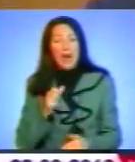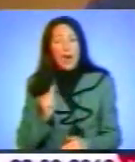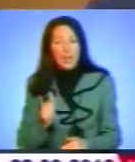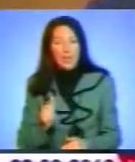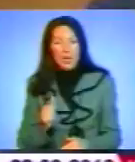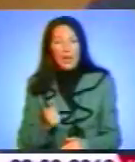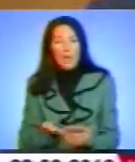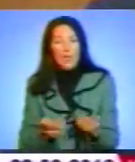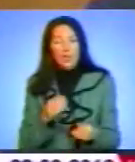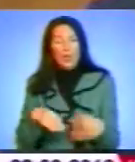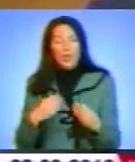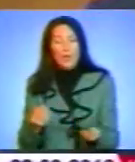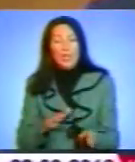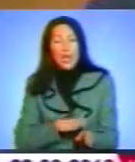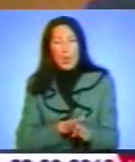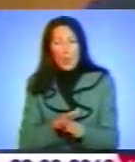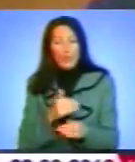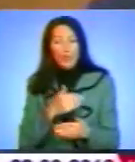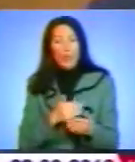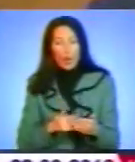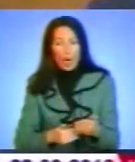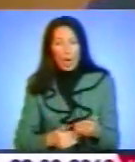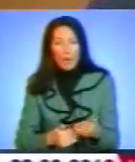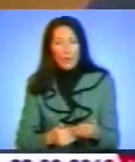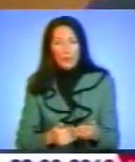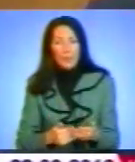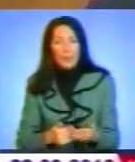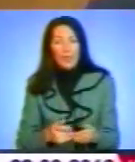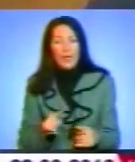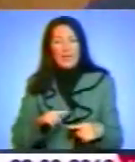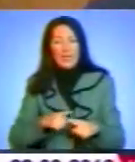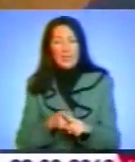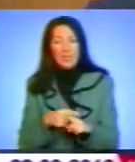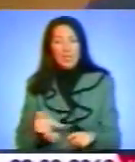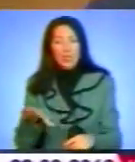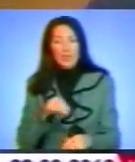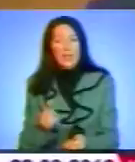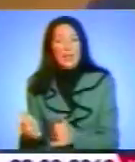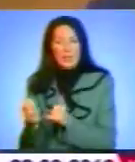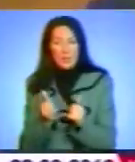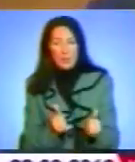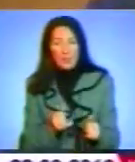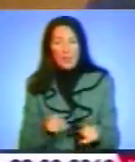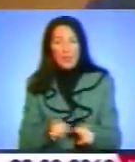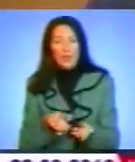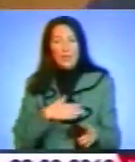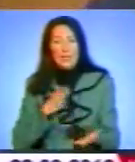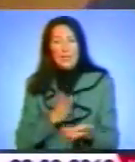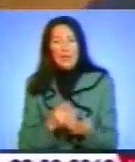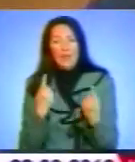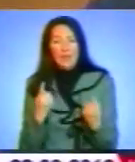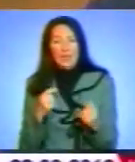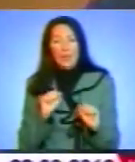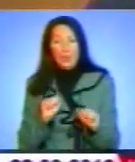Якщо давати повну програму, технологічно все забезпечувати. Так що у нас є великі